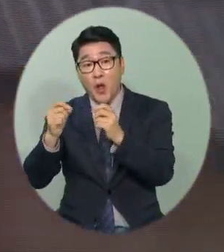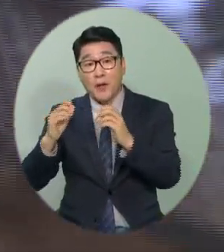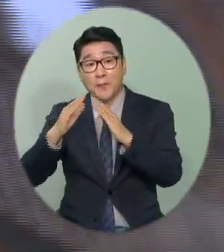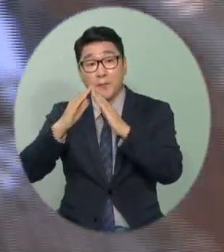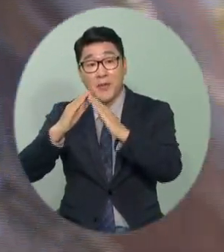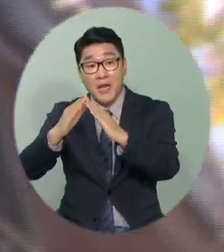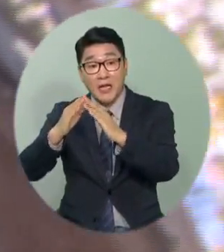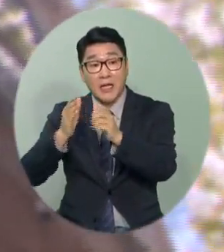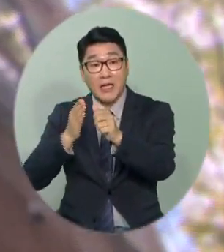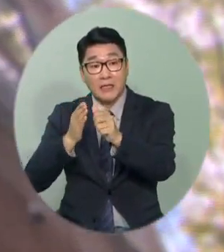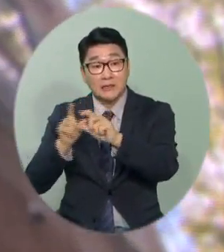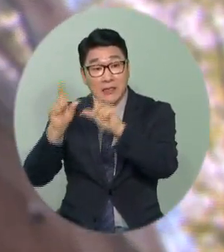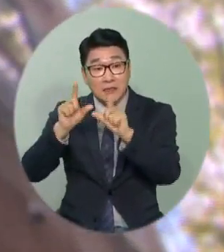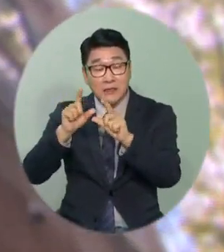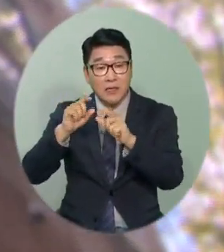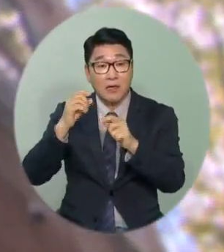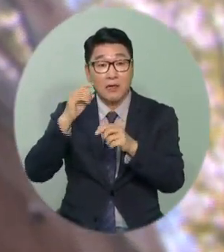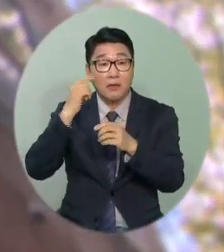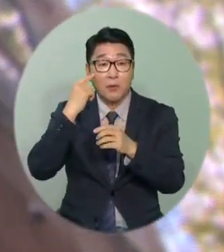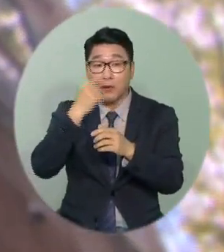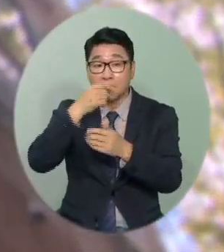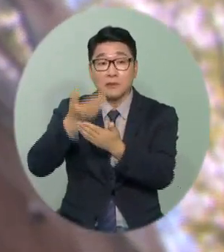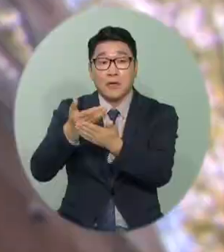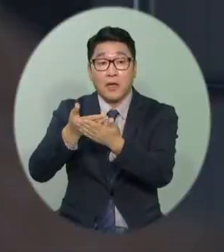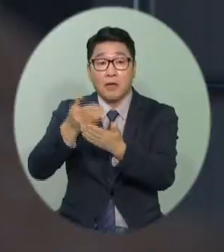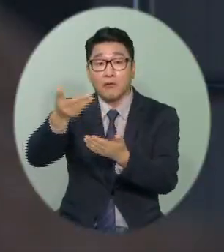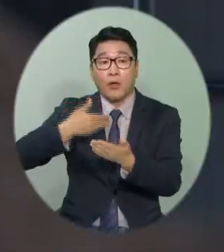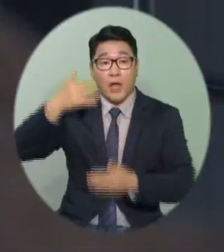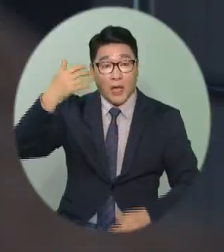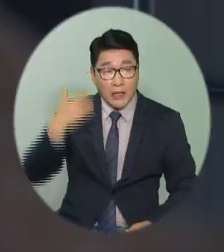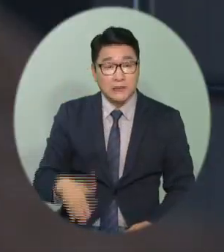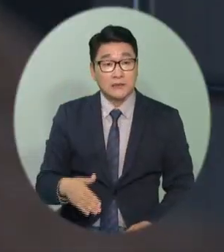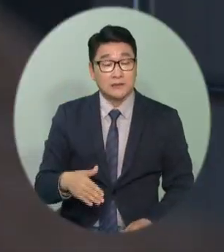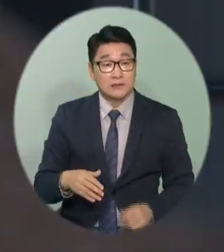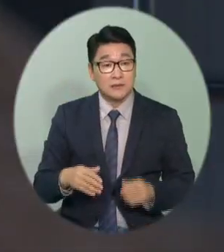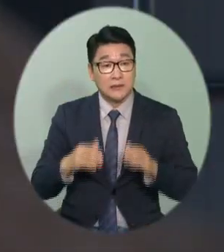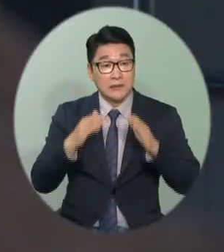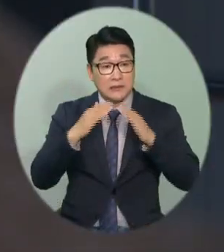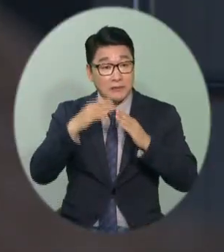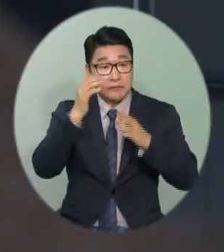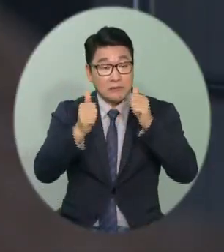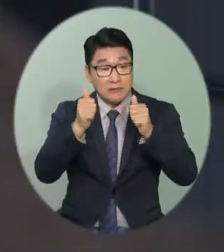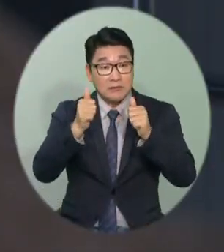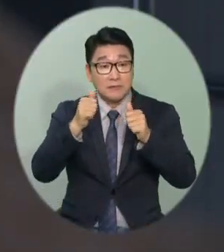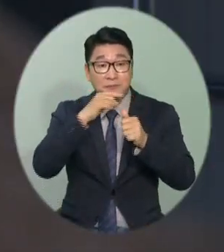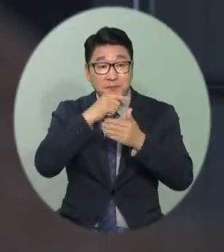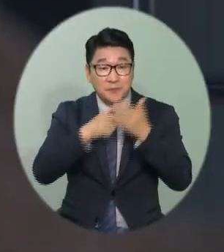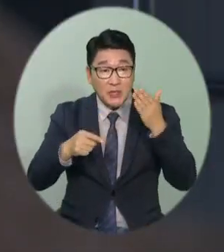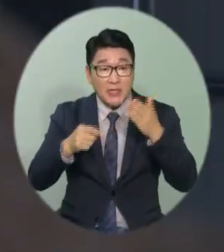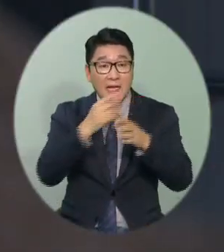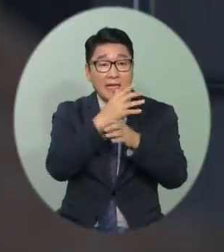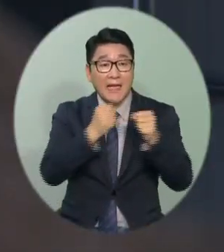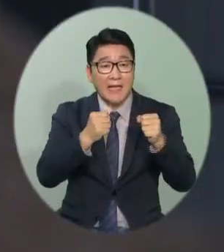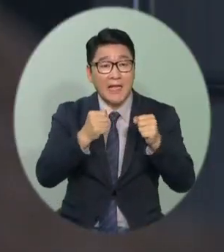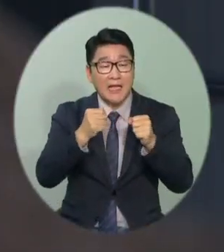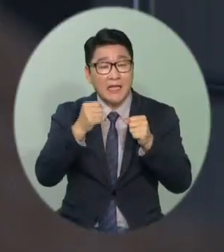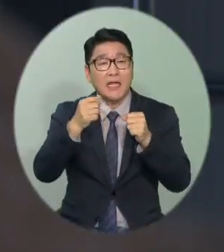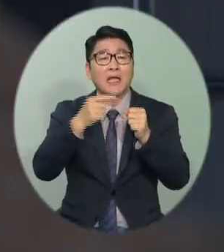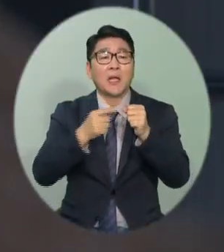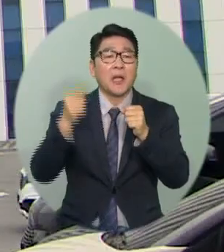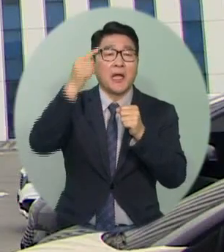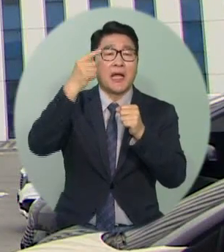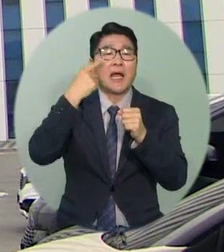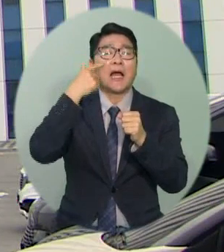있는 임차인도 전세 보증금을 돌려받지 못하고 있습니다 집주인은 앞서 전세 사기를 당했던 피해자가 계약했던 임대인의